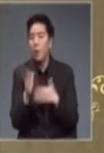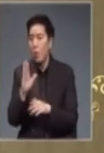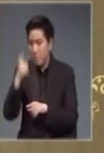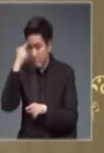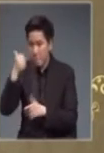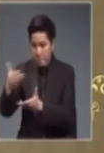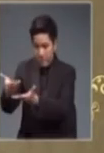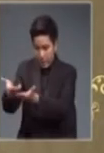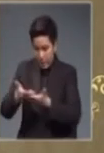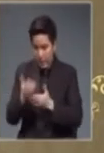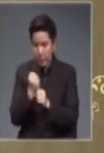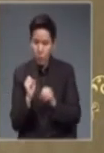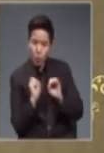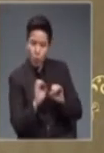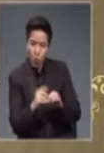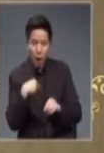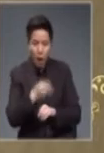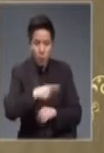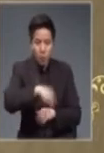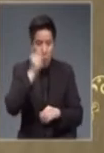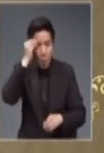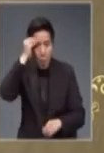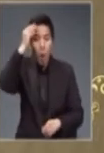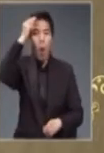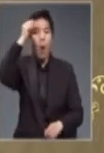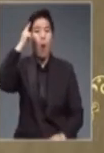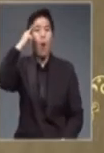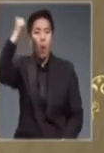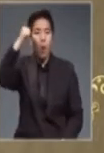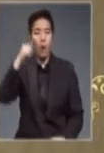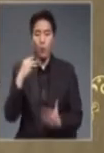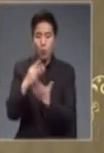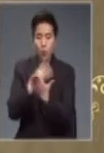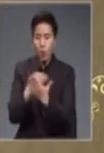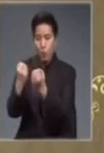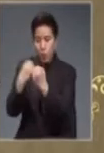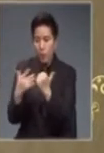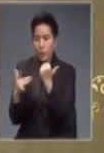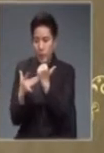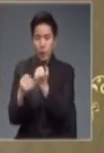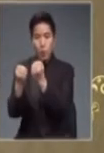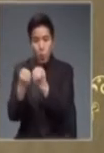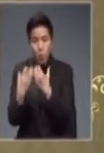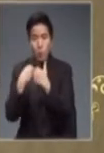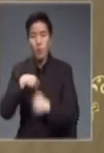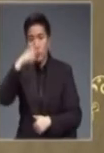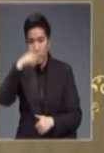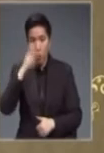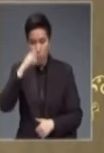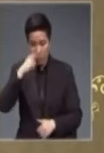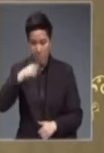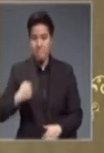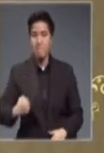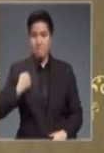มีภัยต่างๆมาเกี่ยวข้องต้นไม้ก็โตไม่ค่อยได้นะครับเพราะนั้นไม่ว่าจะเป็นพืชผักผลไม้ประเภทใด